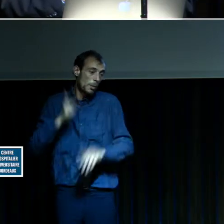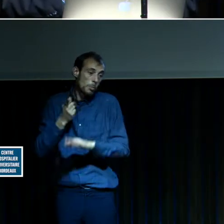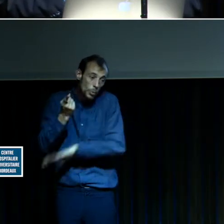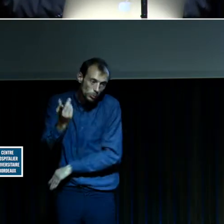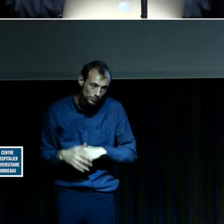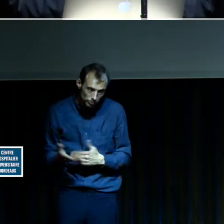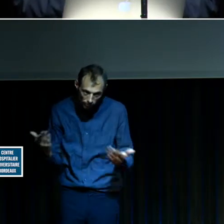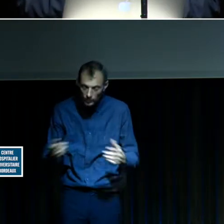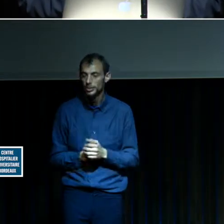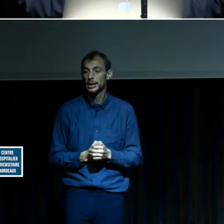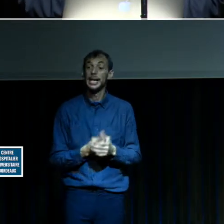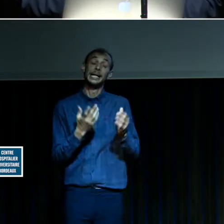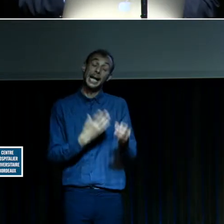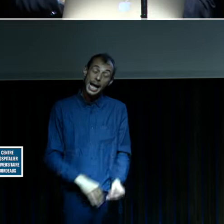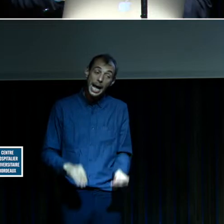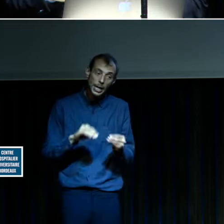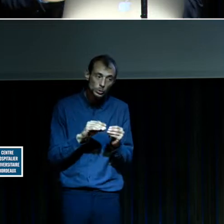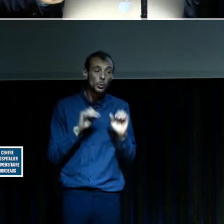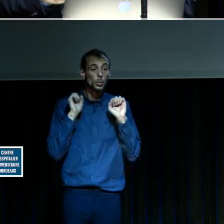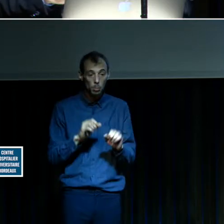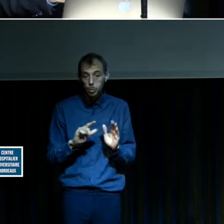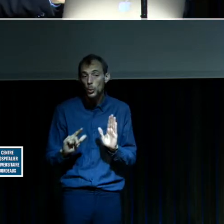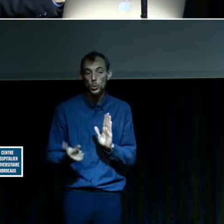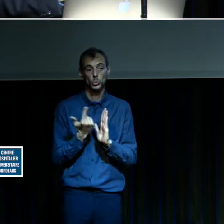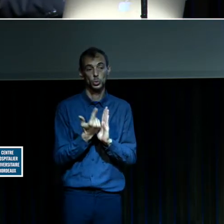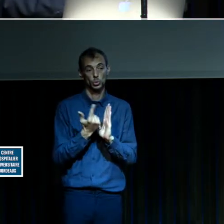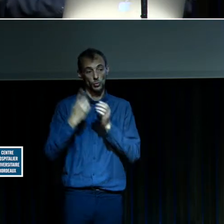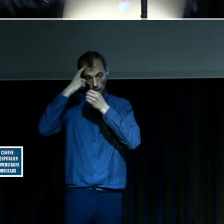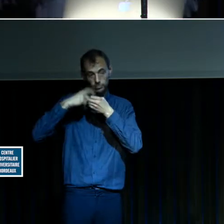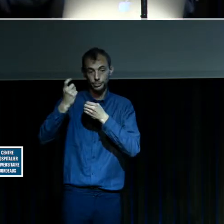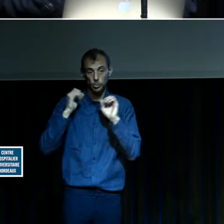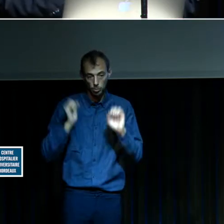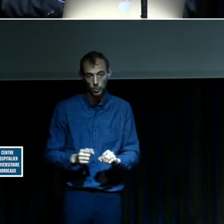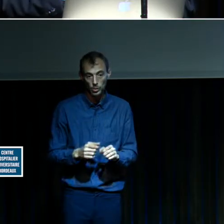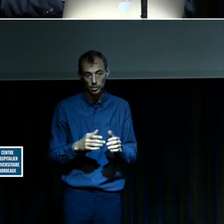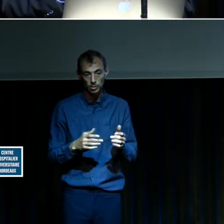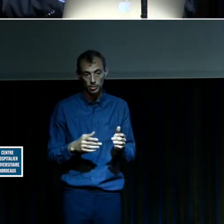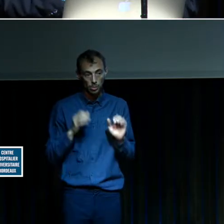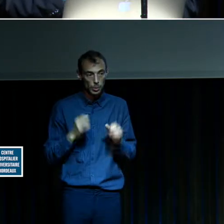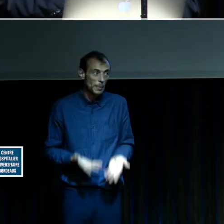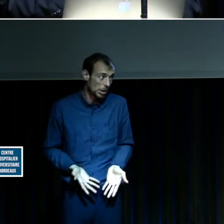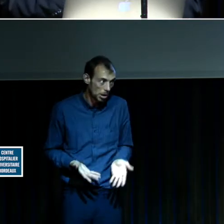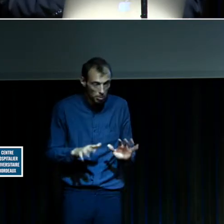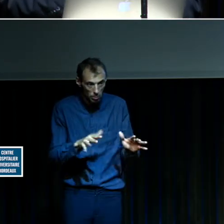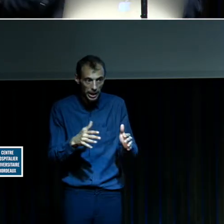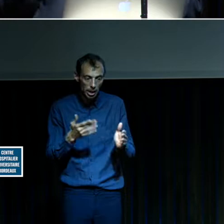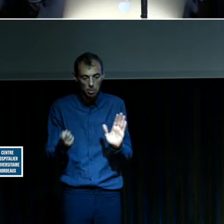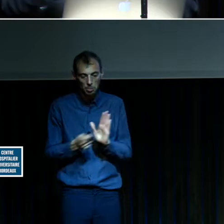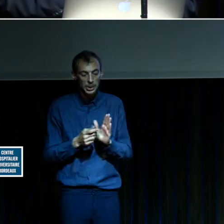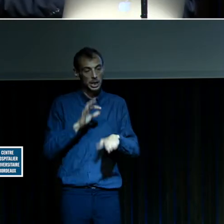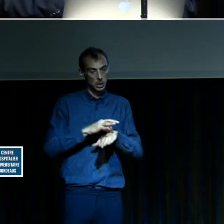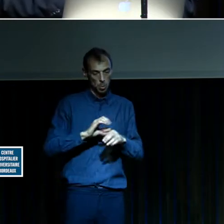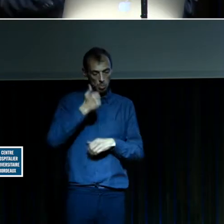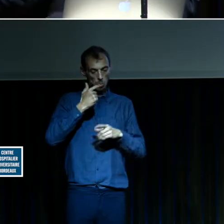d'autres par l'avenir. Le risque de récidive est de l'ordre de 20% à l'heure actuelle à 5 ans. Ce sont souvent